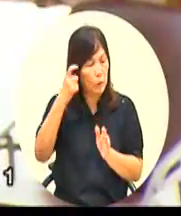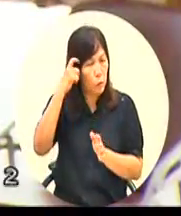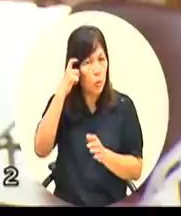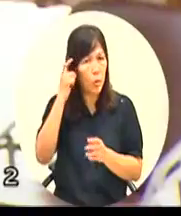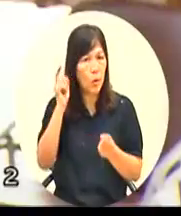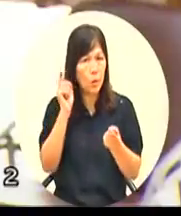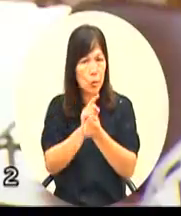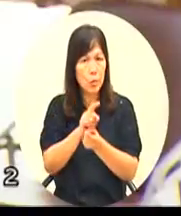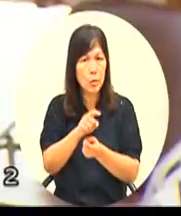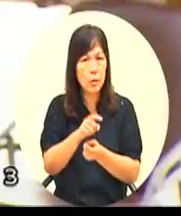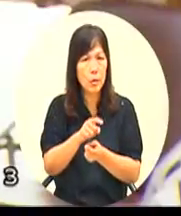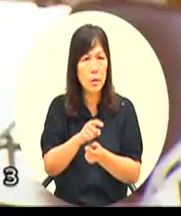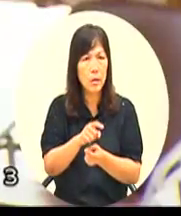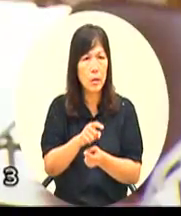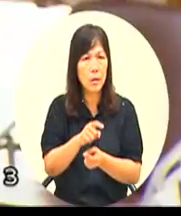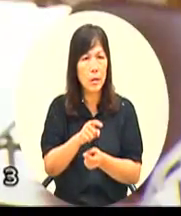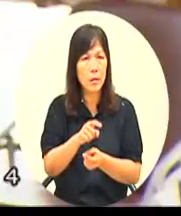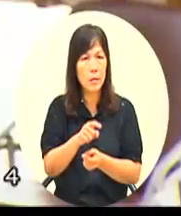对你